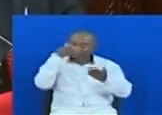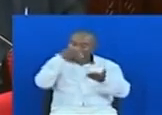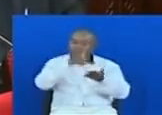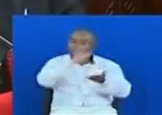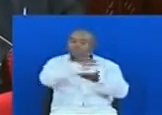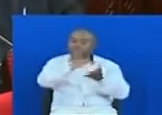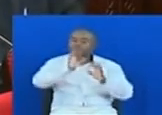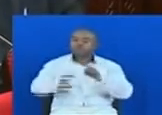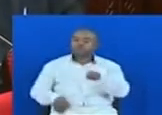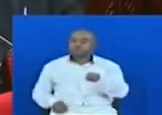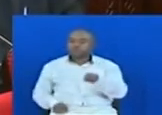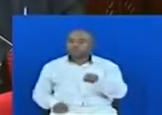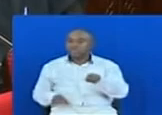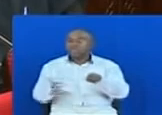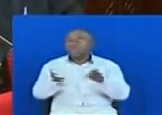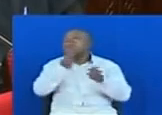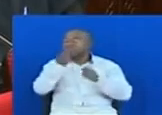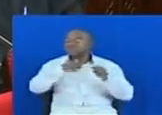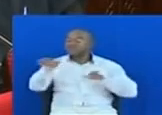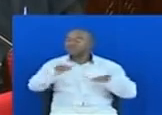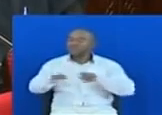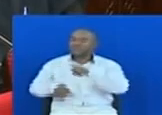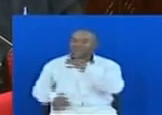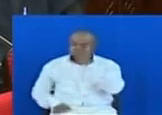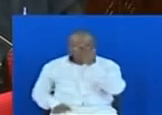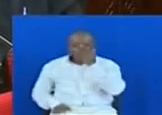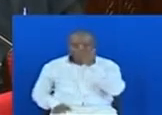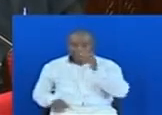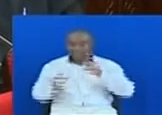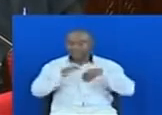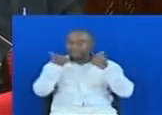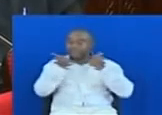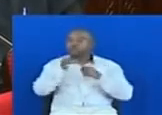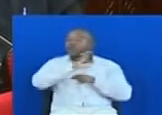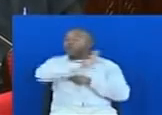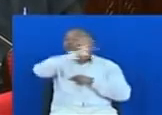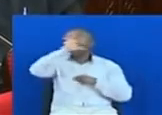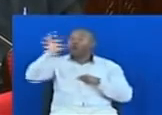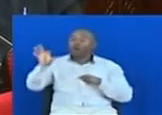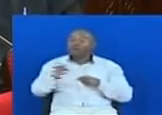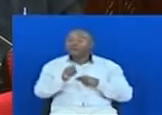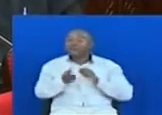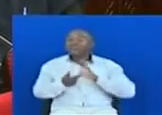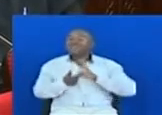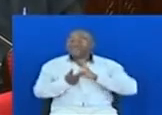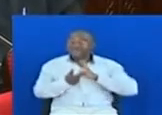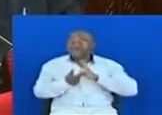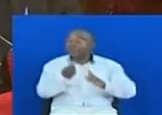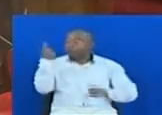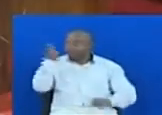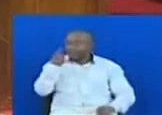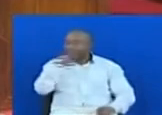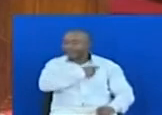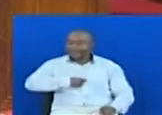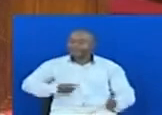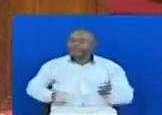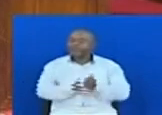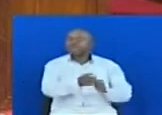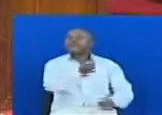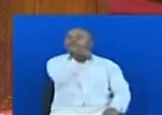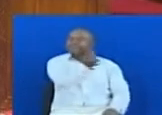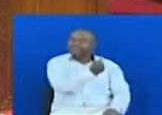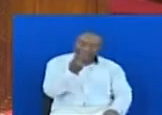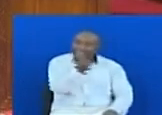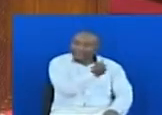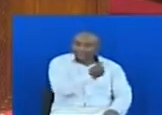Labda nyam usumbuliwi. Dunia nzima ni mfano umeotoa ndio pekee yake katika dunia nzima hii. Kuna nchi